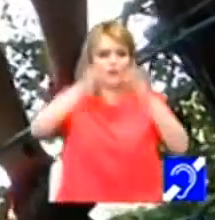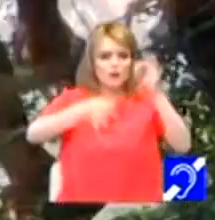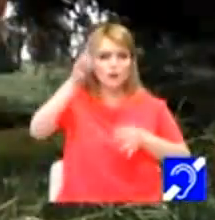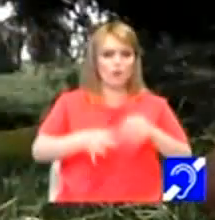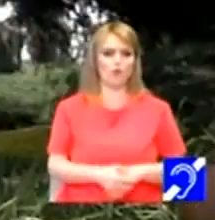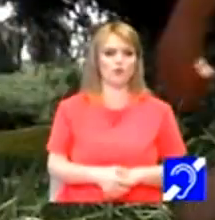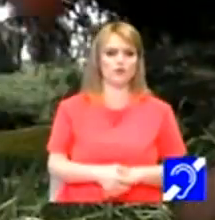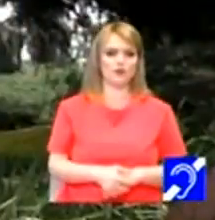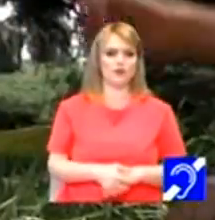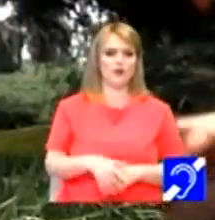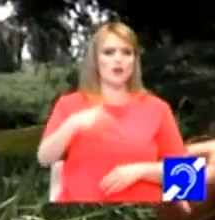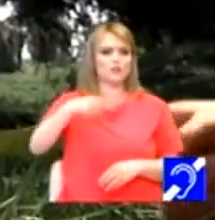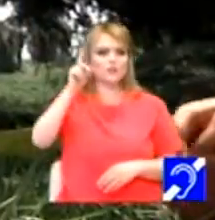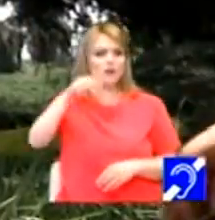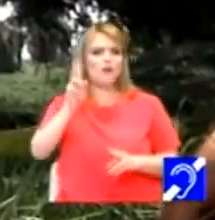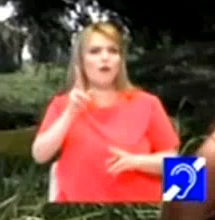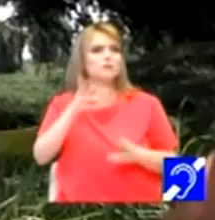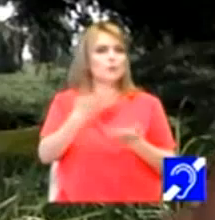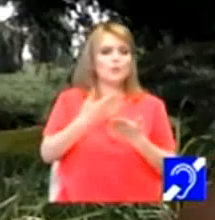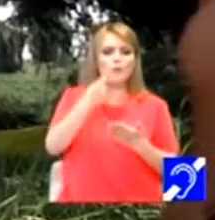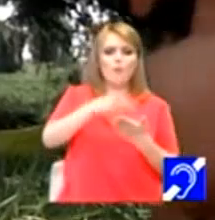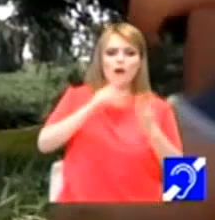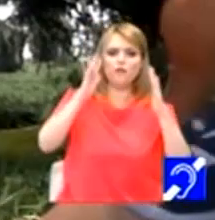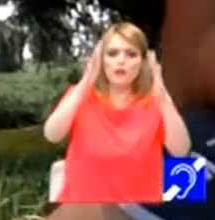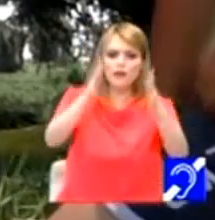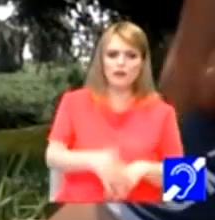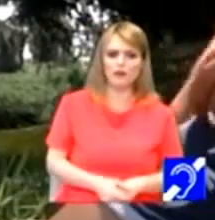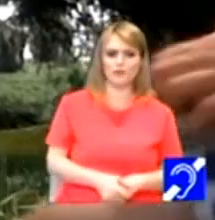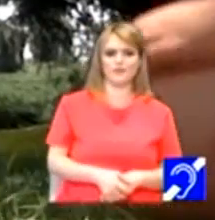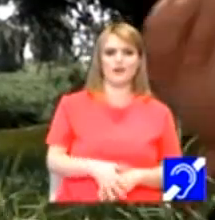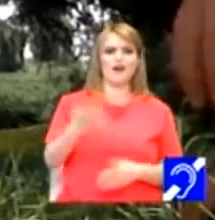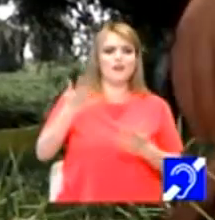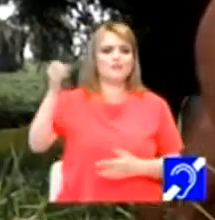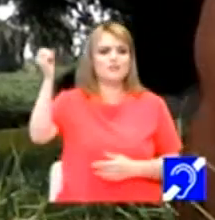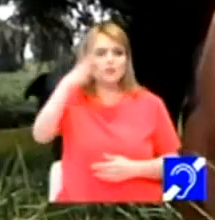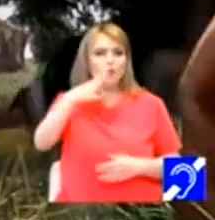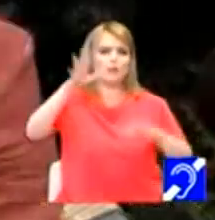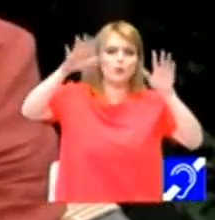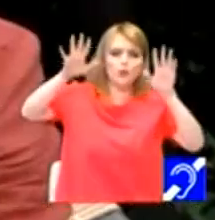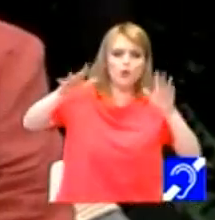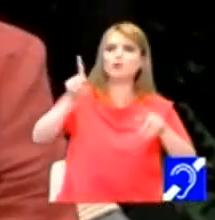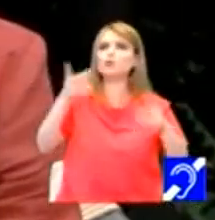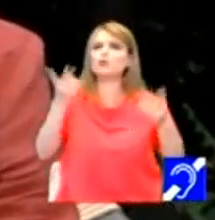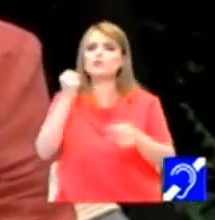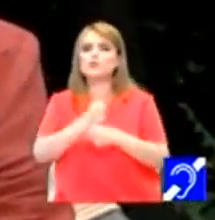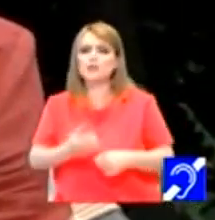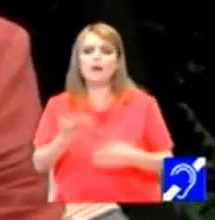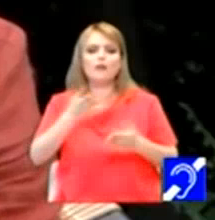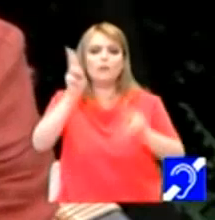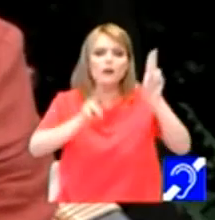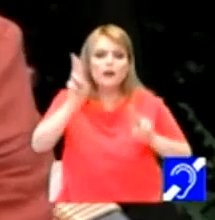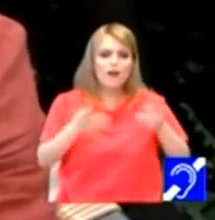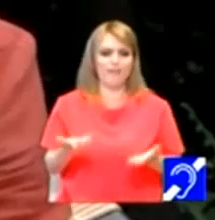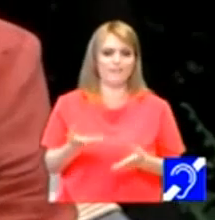quotidiana del non conosco il bosco in cui vado, non so se ci sarà domani il sole o la pioggia, quindi la predisposizione mentale